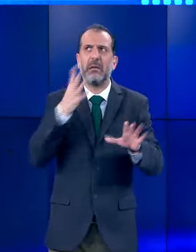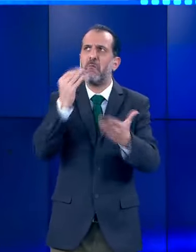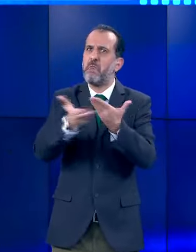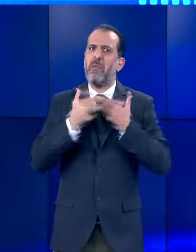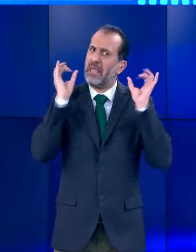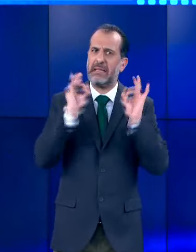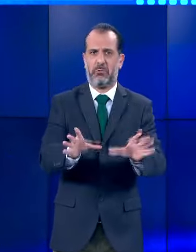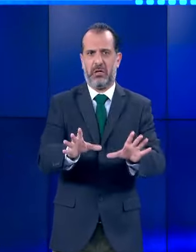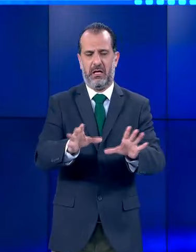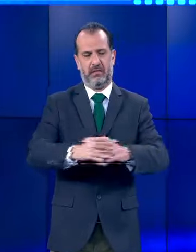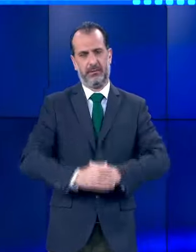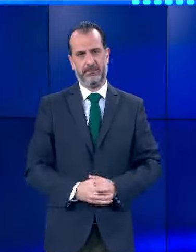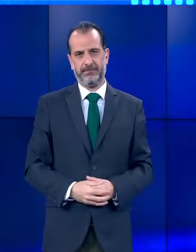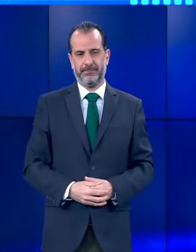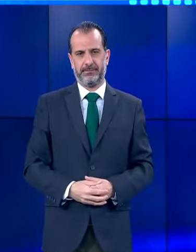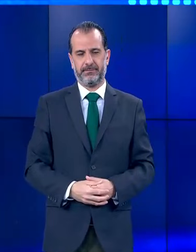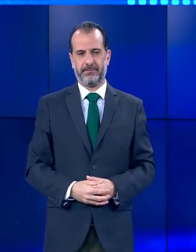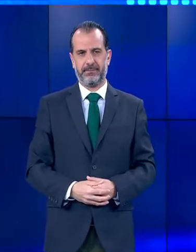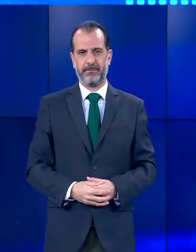αβοήθητοι.